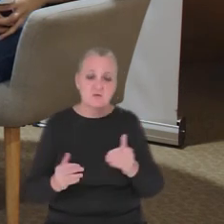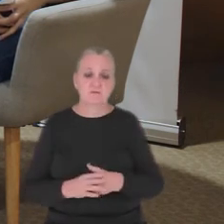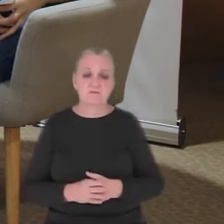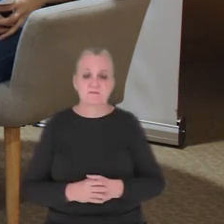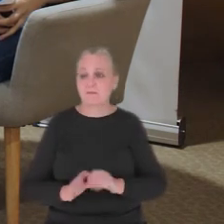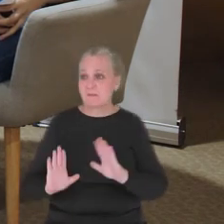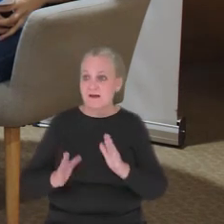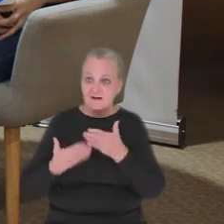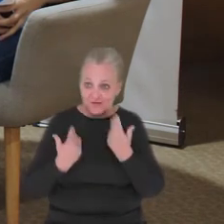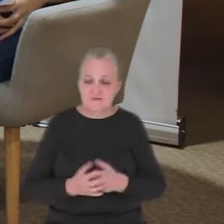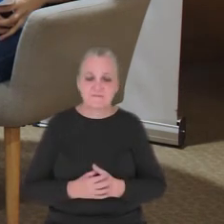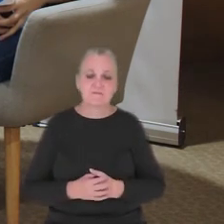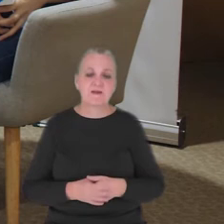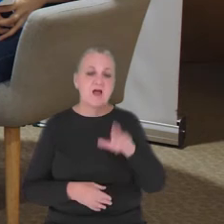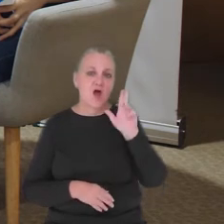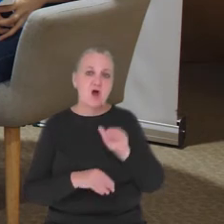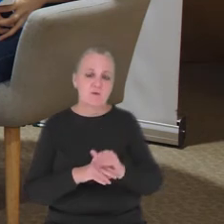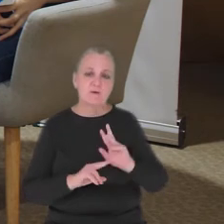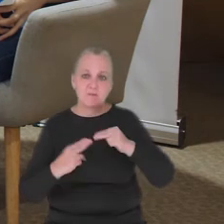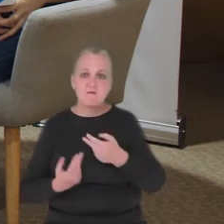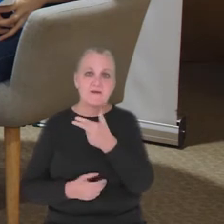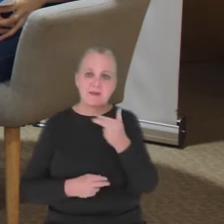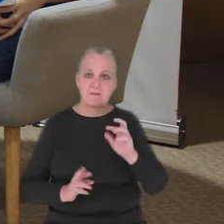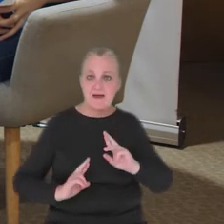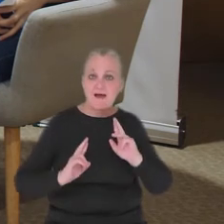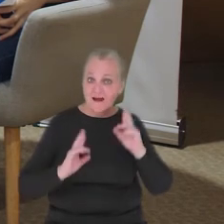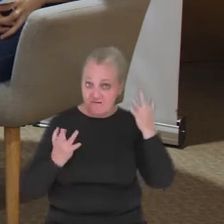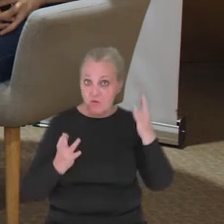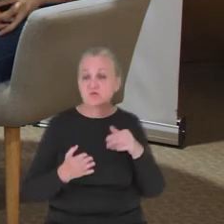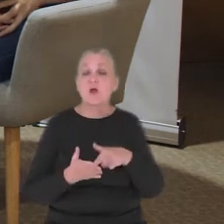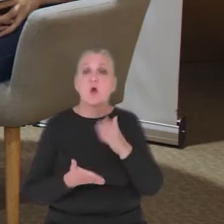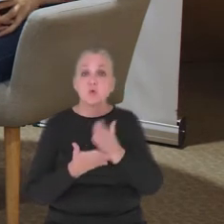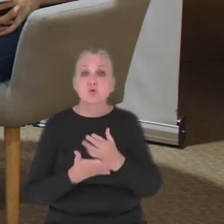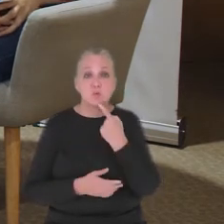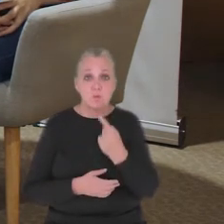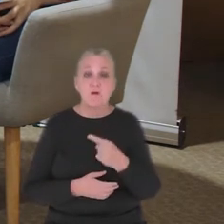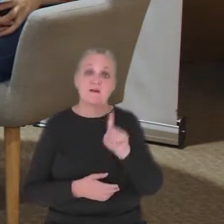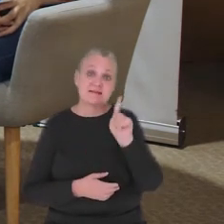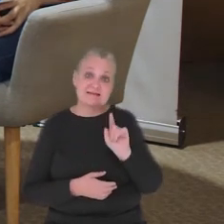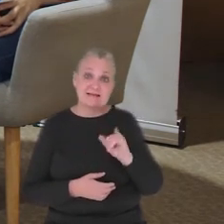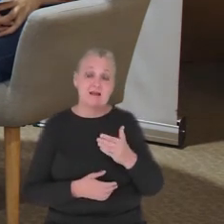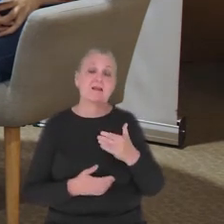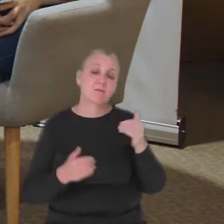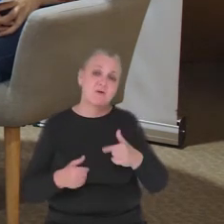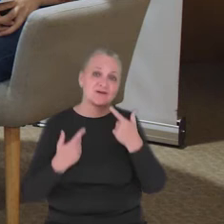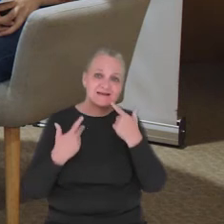Na razie nie. Obiecałam, że wrócimy do rewolucji. Już powiedziałyśmy, że ziny mogą być też czysto